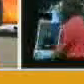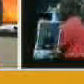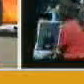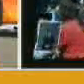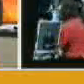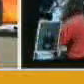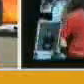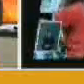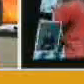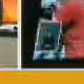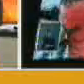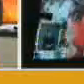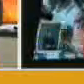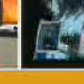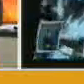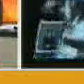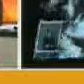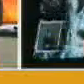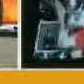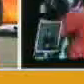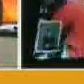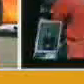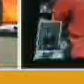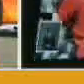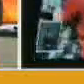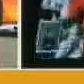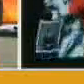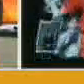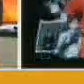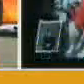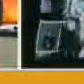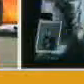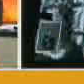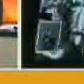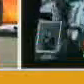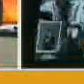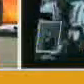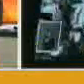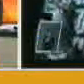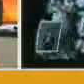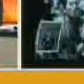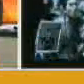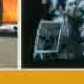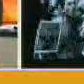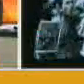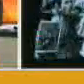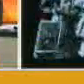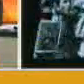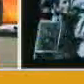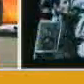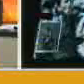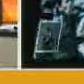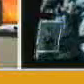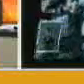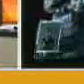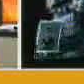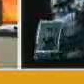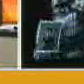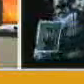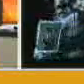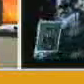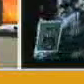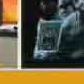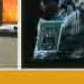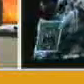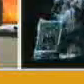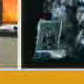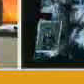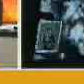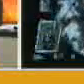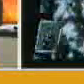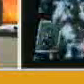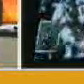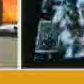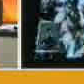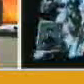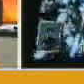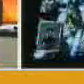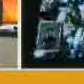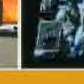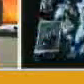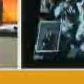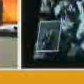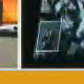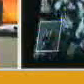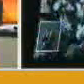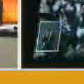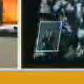ออ่ะพอไม่น่าเชื่อถือนักข่าวถามหนักๆเข้าอรุณีชำนาญยาก็ด่านักข่าวว่าทุเลศไม่เป็นกลางแล้วก็ไม่มีใครสนใ